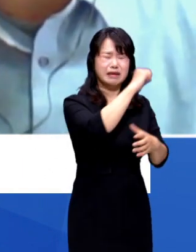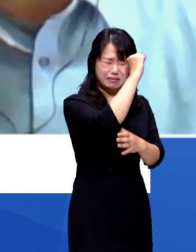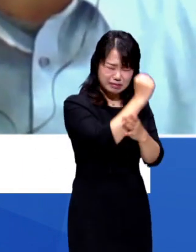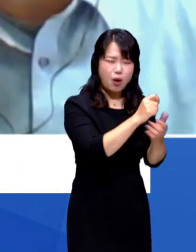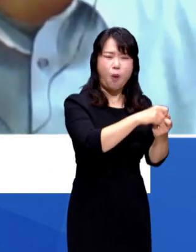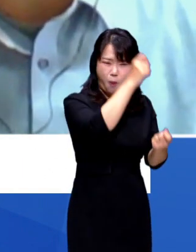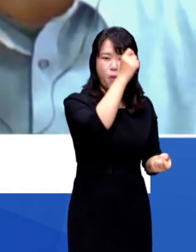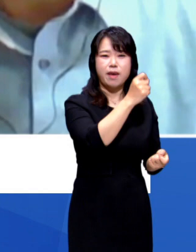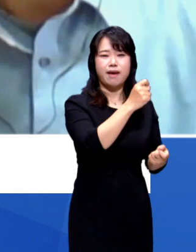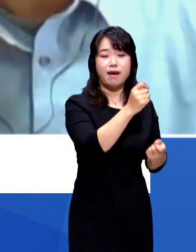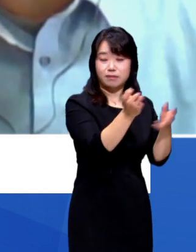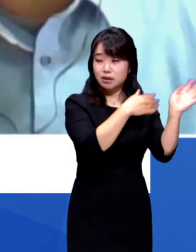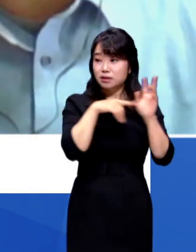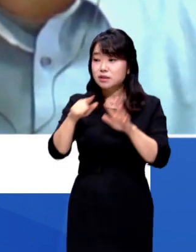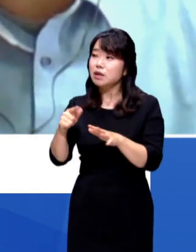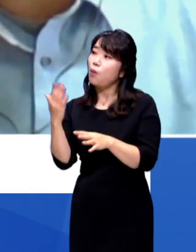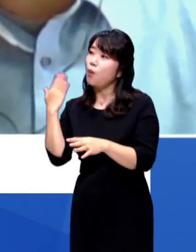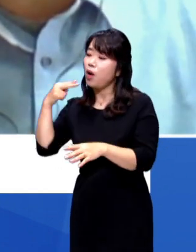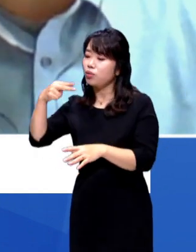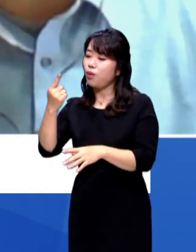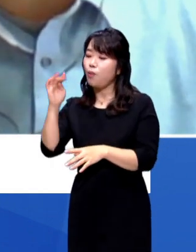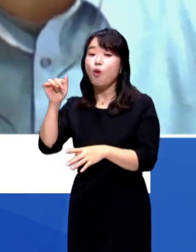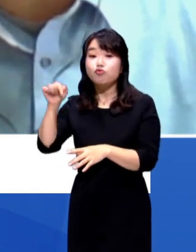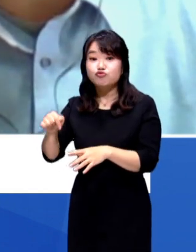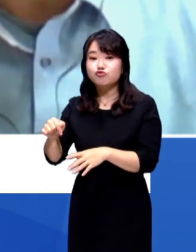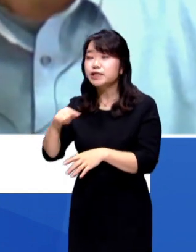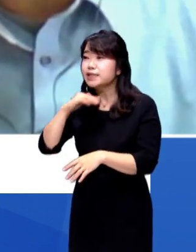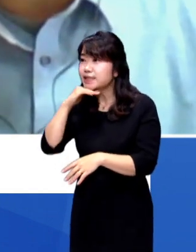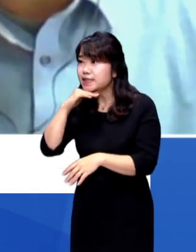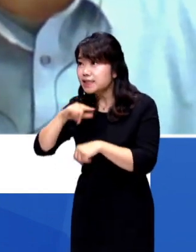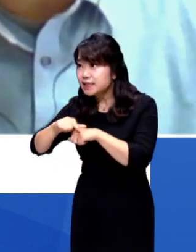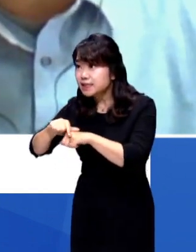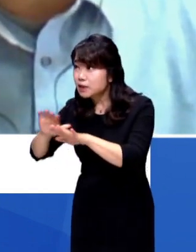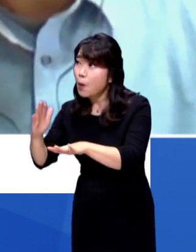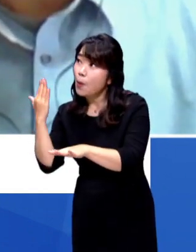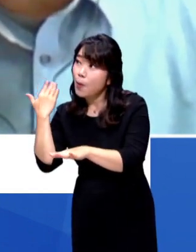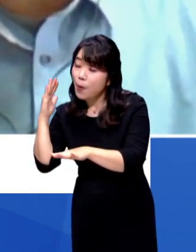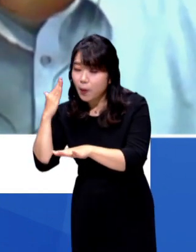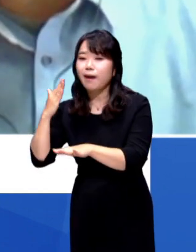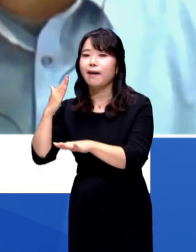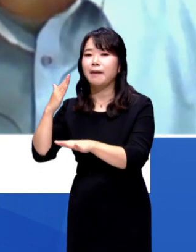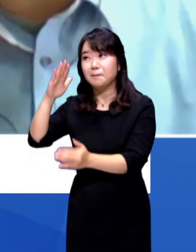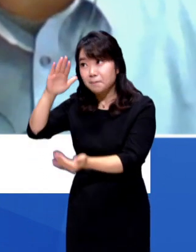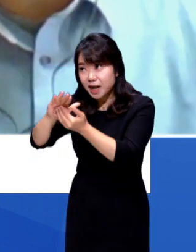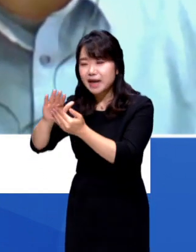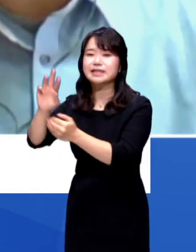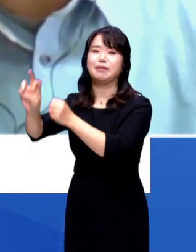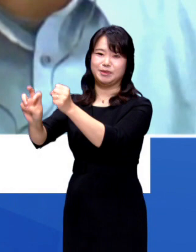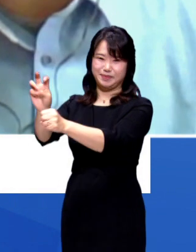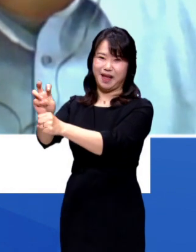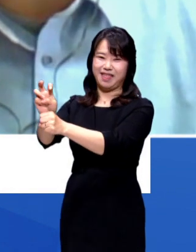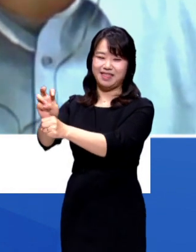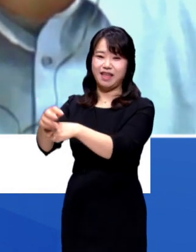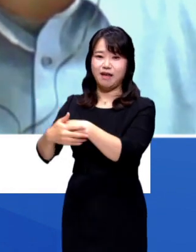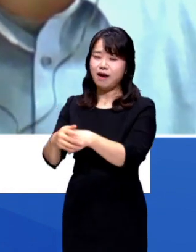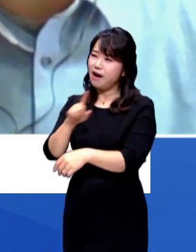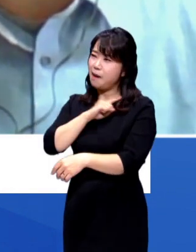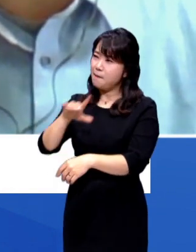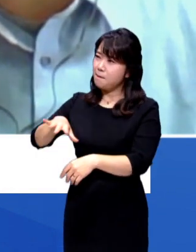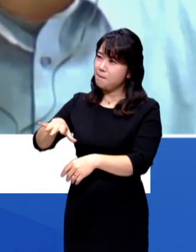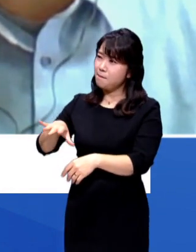그런 상황은 아니고요. 그런데 이제 도봉구는 현재로서는 가장 빨리 진행되는 아파트가